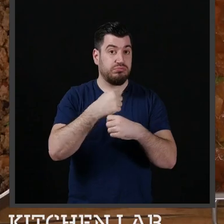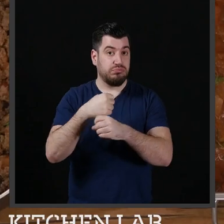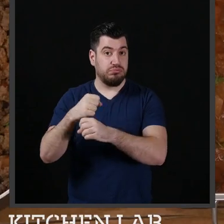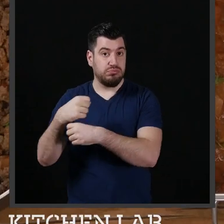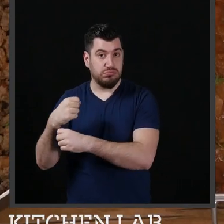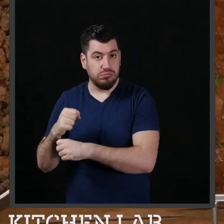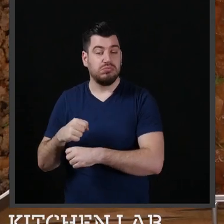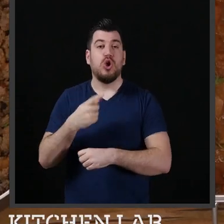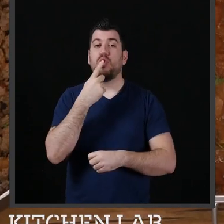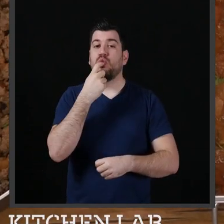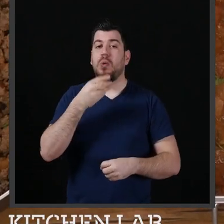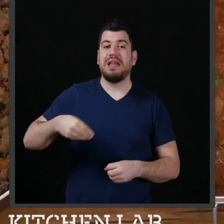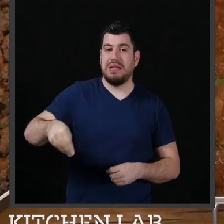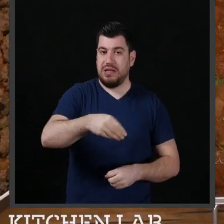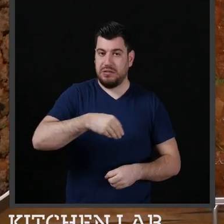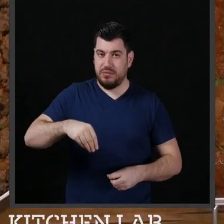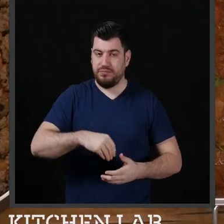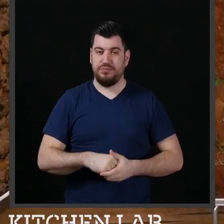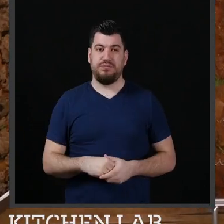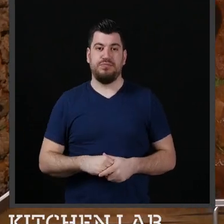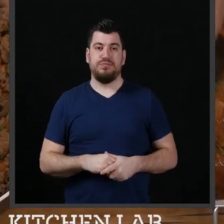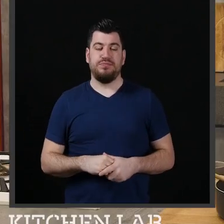σάλτσα ντομάτας. Εδώ.